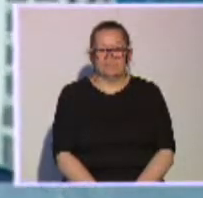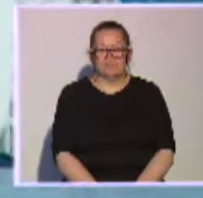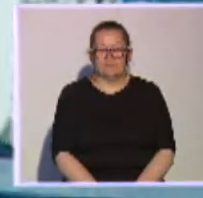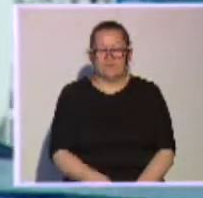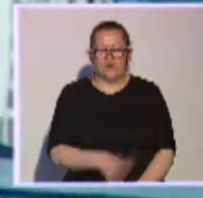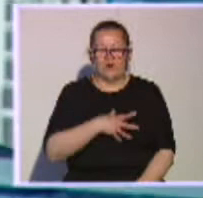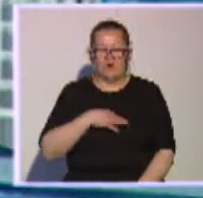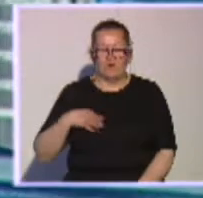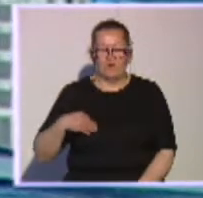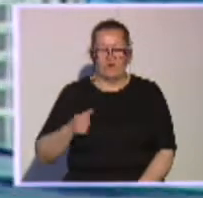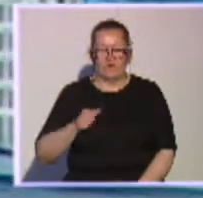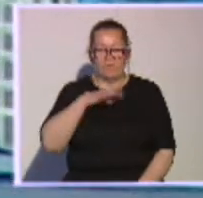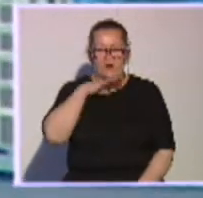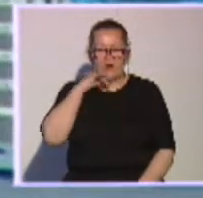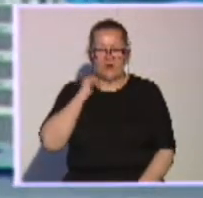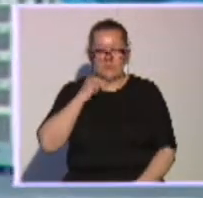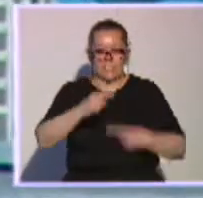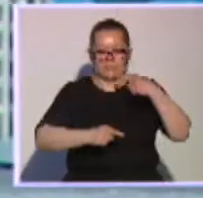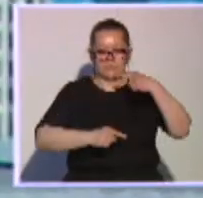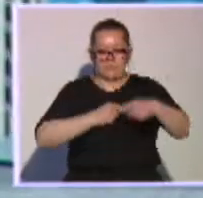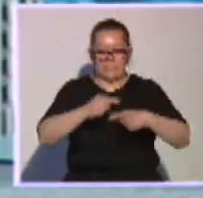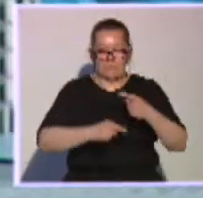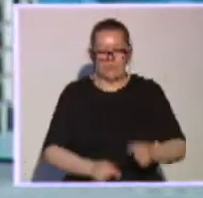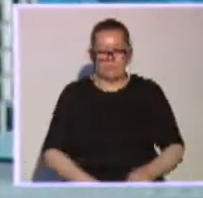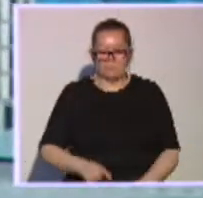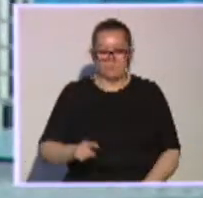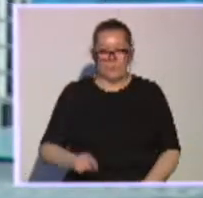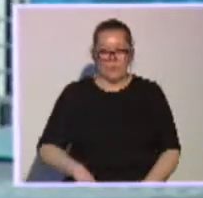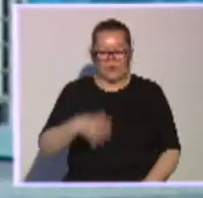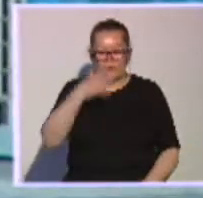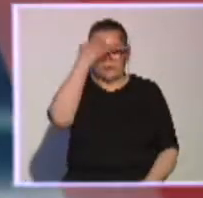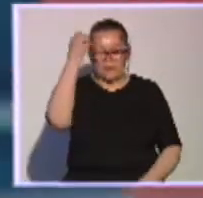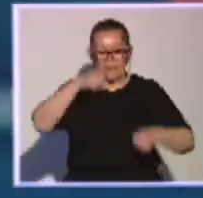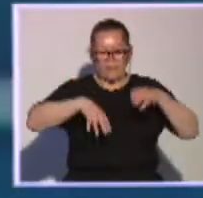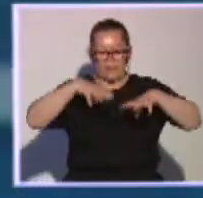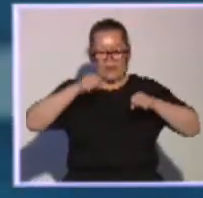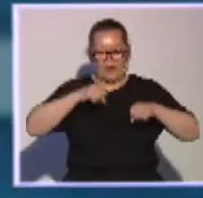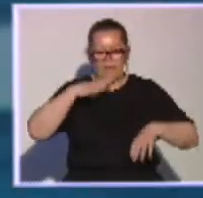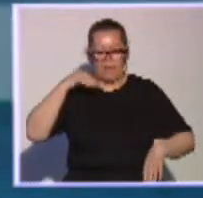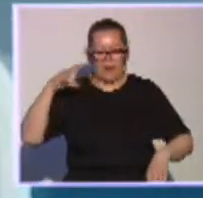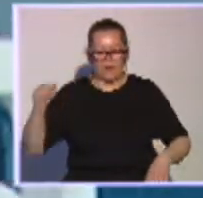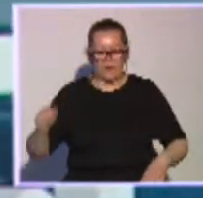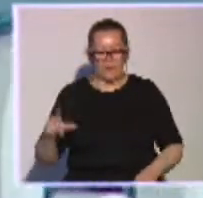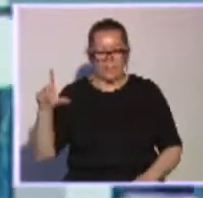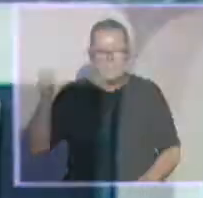Vreme caldă mâine, însă instabilă, nu scăpăm de precipitații. Mai multe detalii în rubrica Meteo.